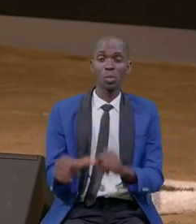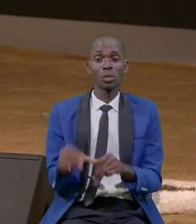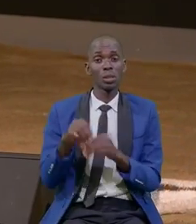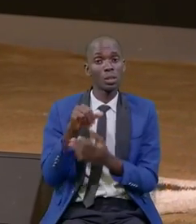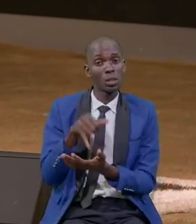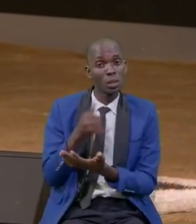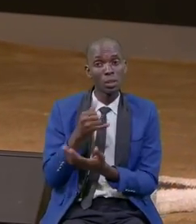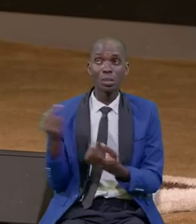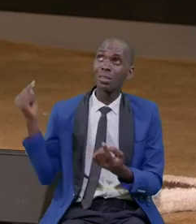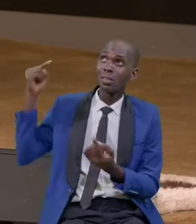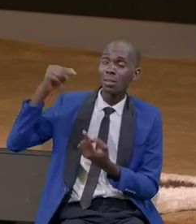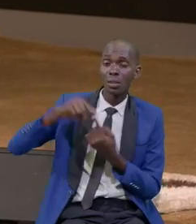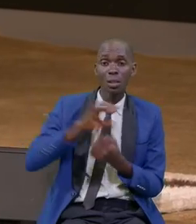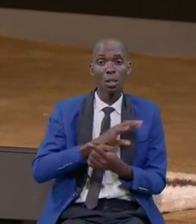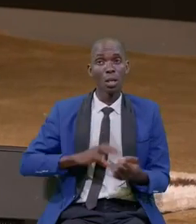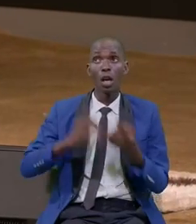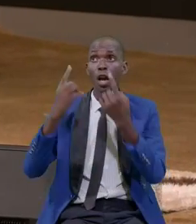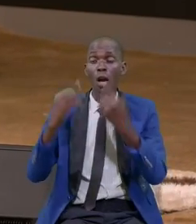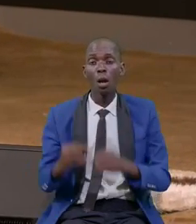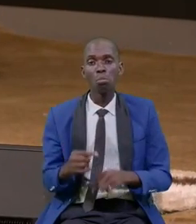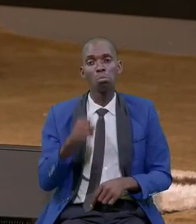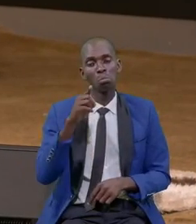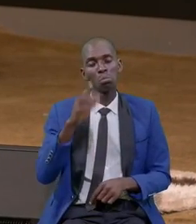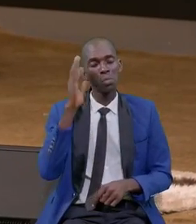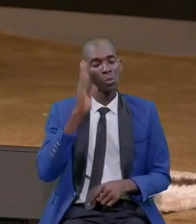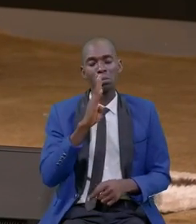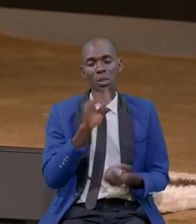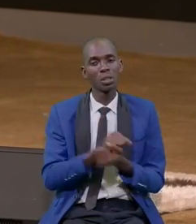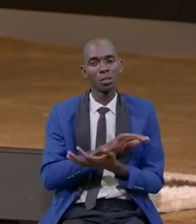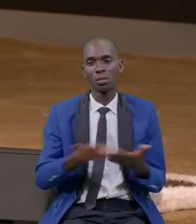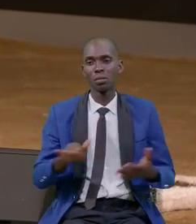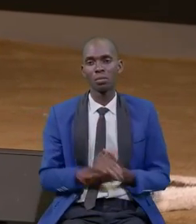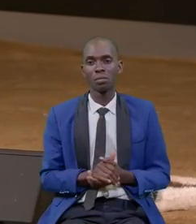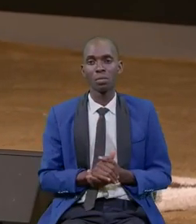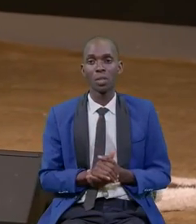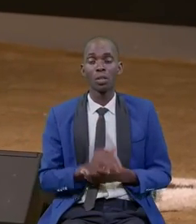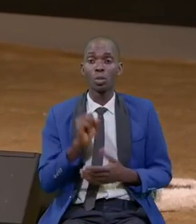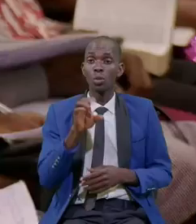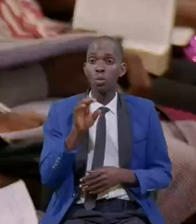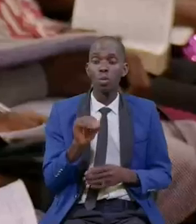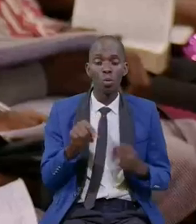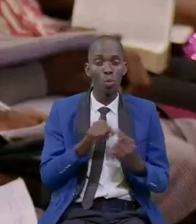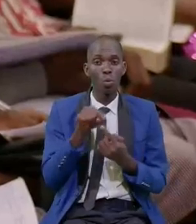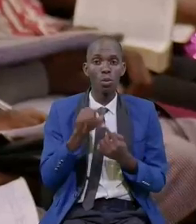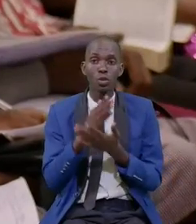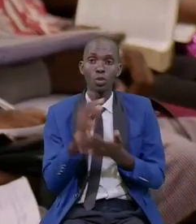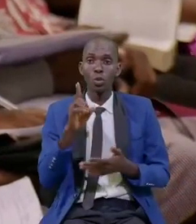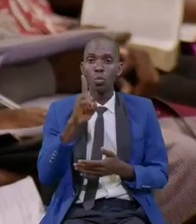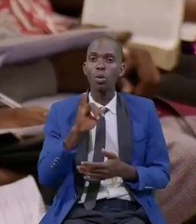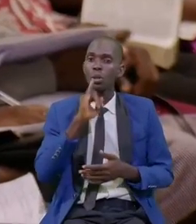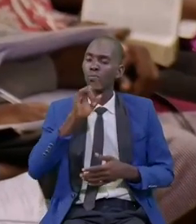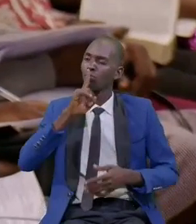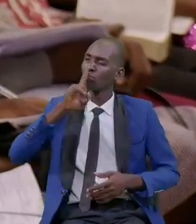si vous continuez jusqu'à ce que Christ ne soit arrivé, vous périrez. Donc si quelqu'un est